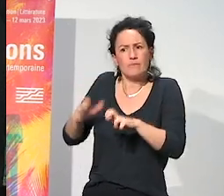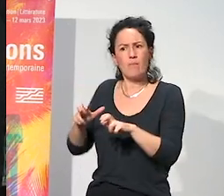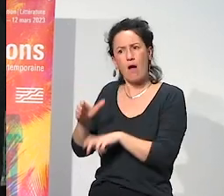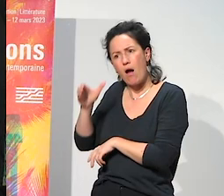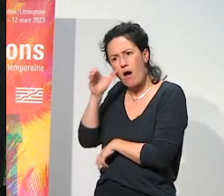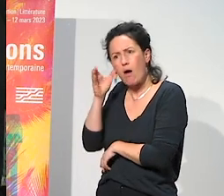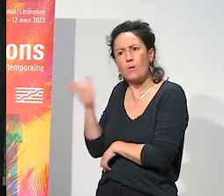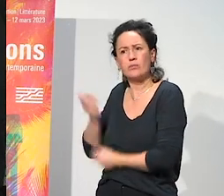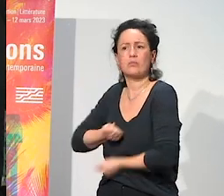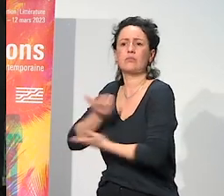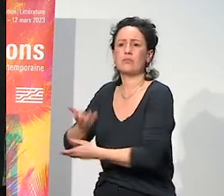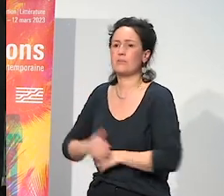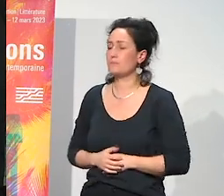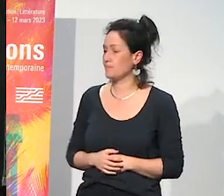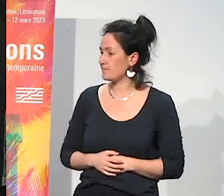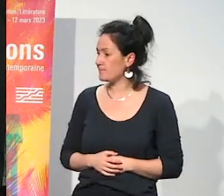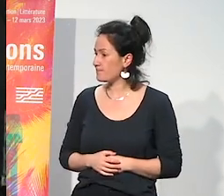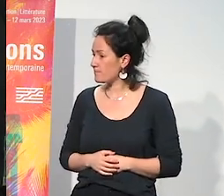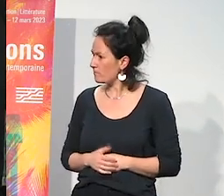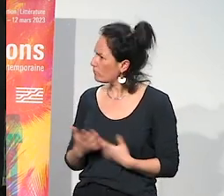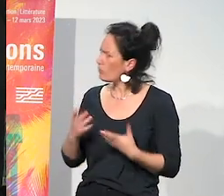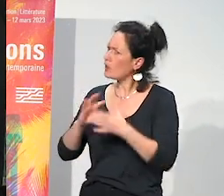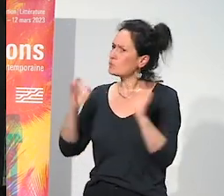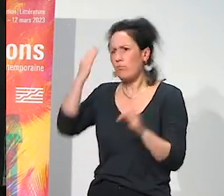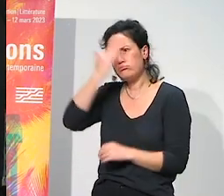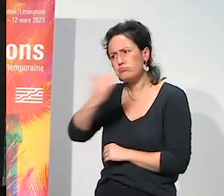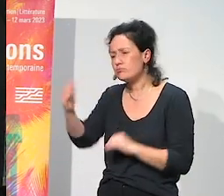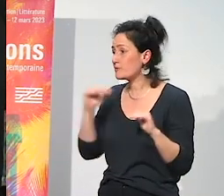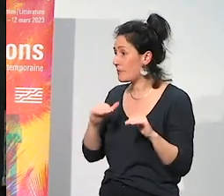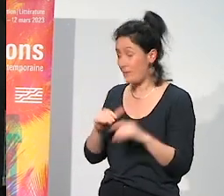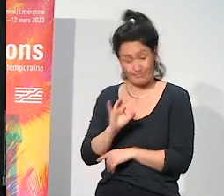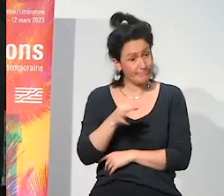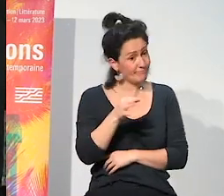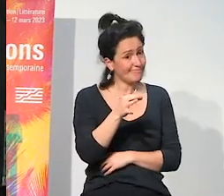Bah, ou surtout de... Oui, dans une histoire qui est connue pourtant. Complètement. Et ça,